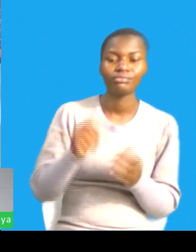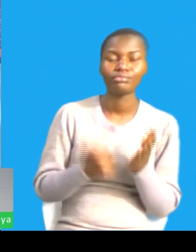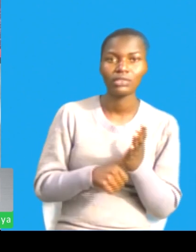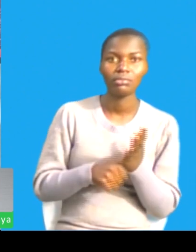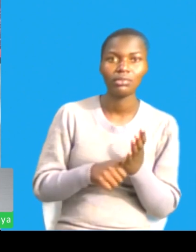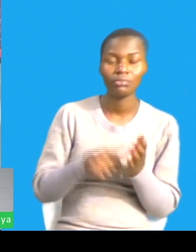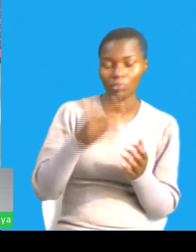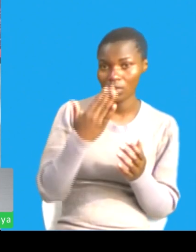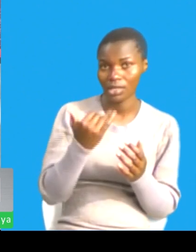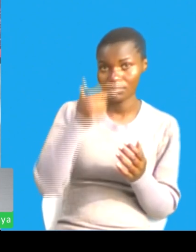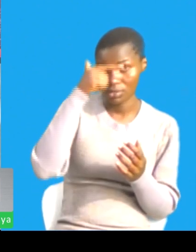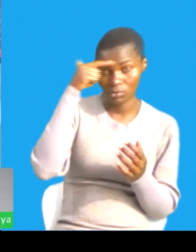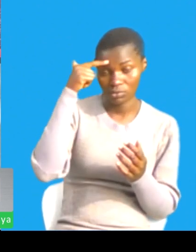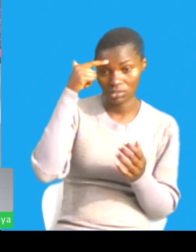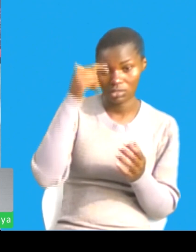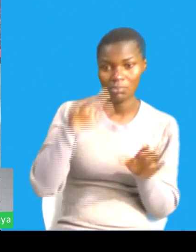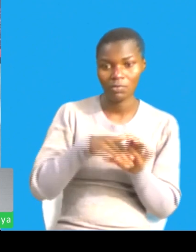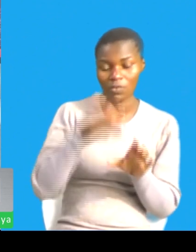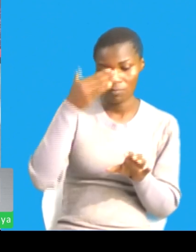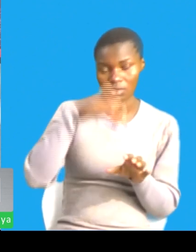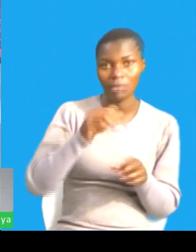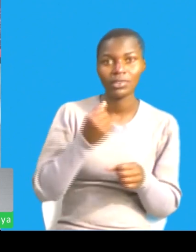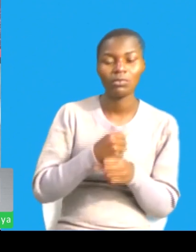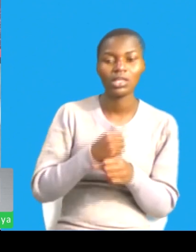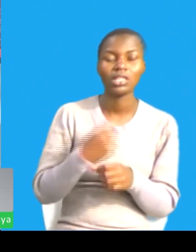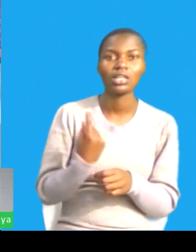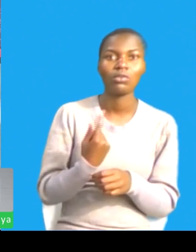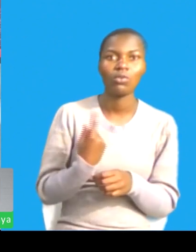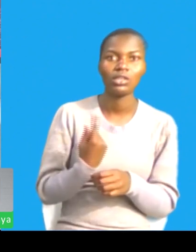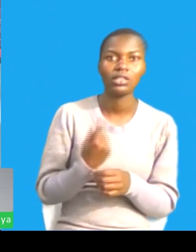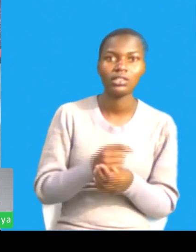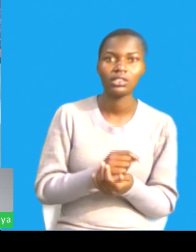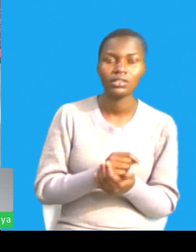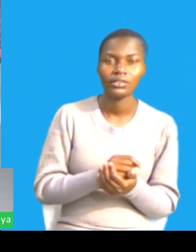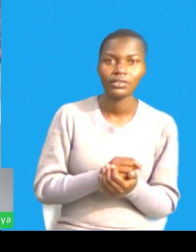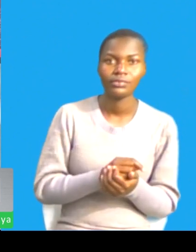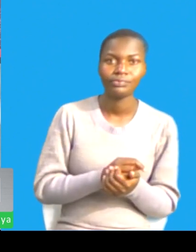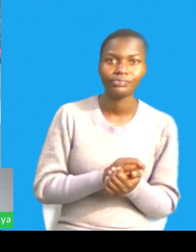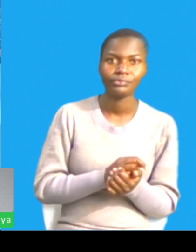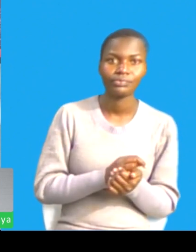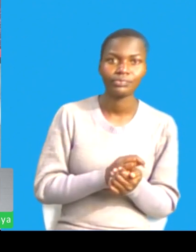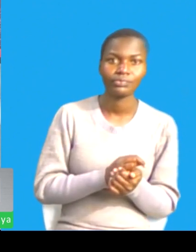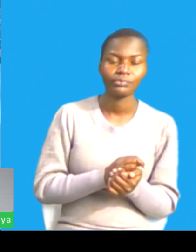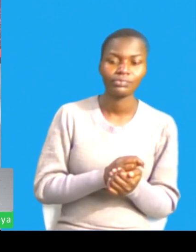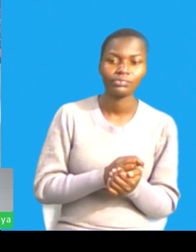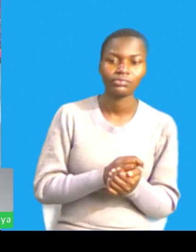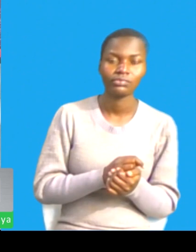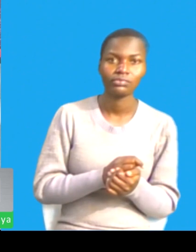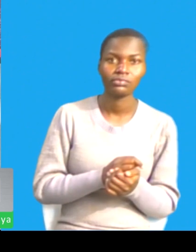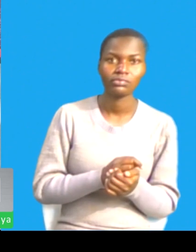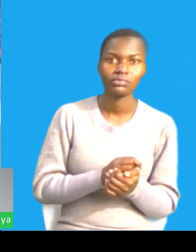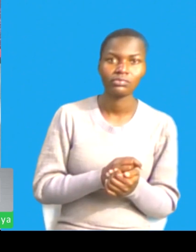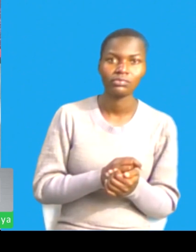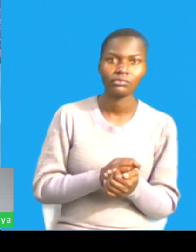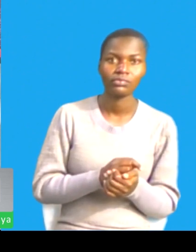inakuwa makosa. But senators pia wamejipatia fund. Inaitwa oversight what? Yeah, wametengeza